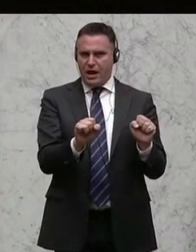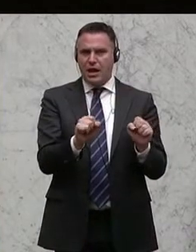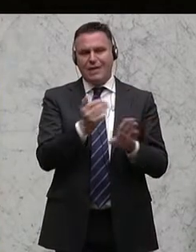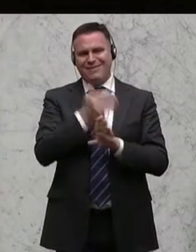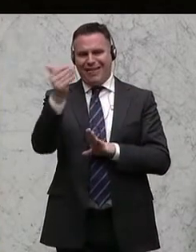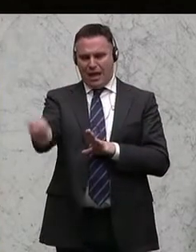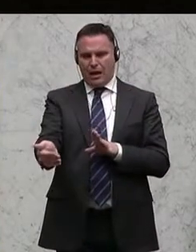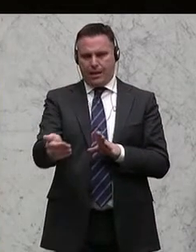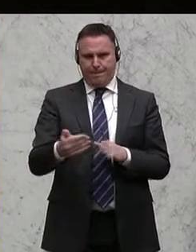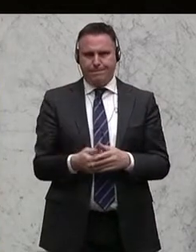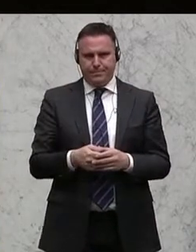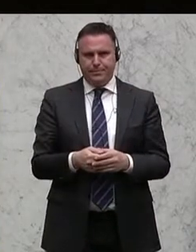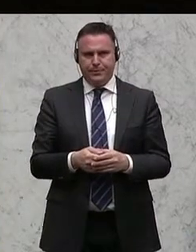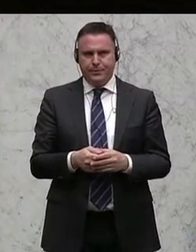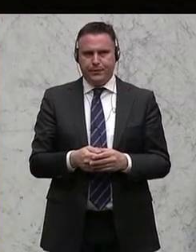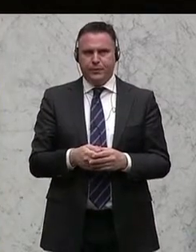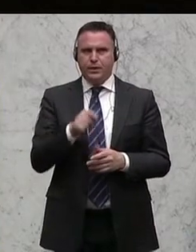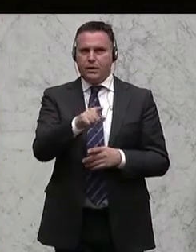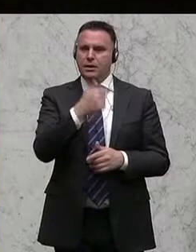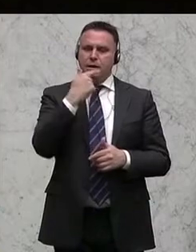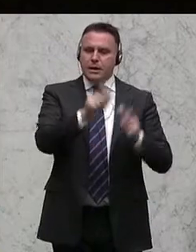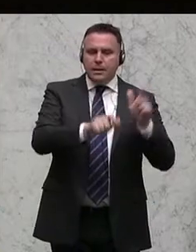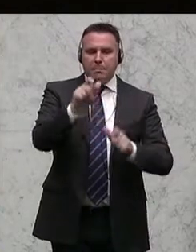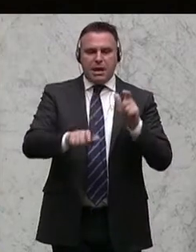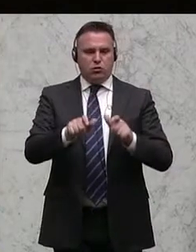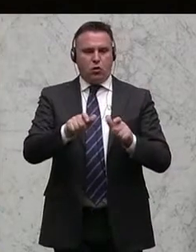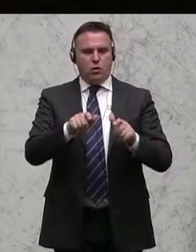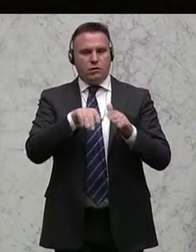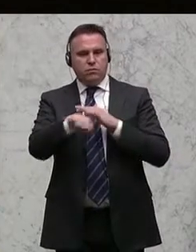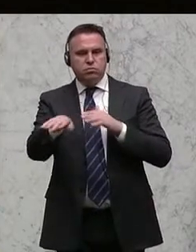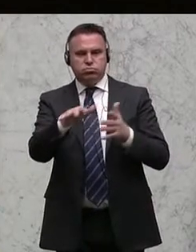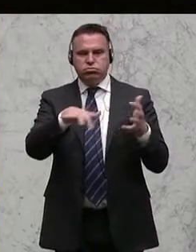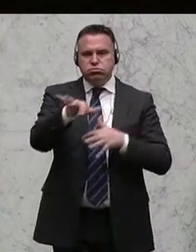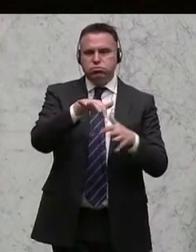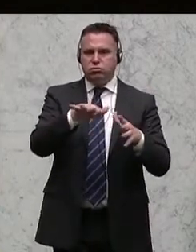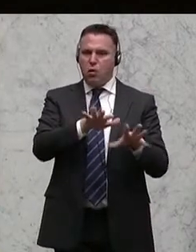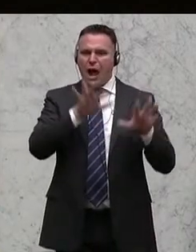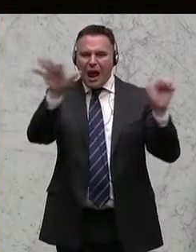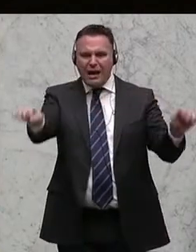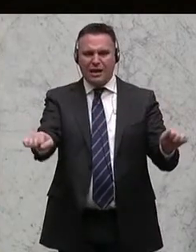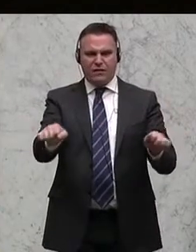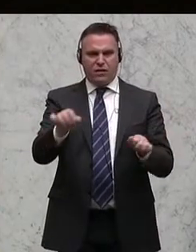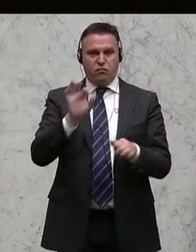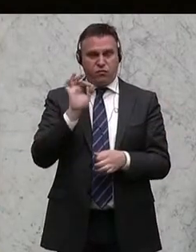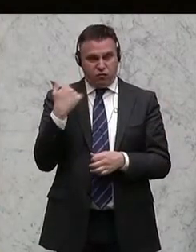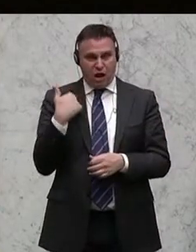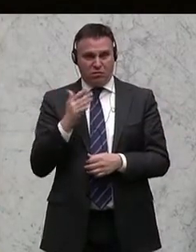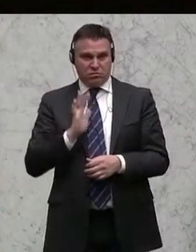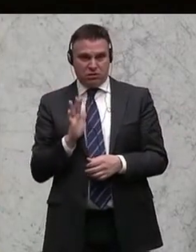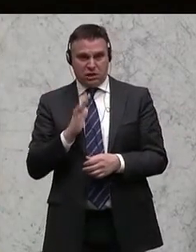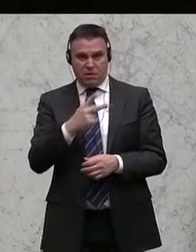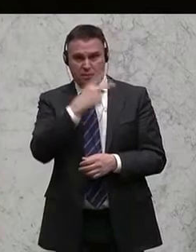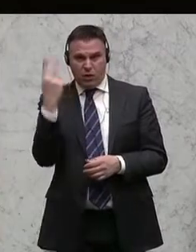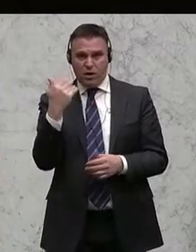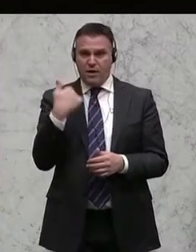Hier ist es darum gegangen, wie diese Entlassenen sich aufgeführt haben, ob und in welchem Umfang es zu Übergriffen auf die Zivilbevölkerung gekommen ist,